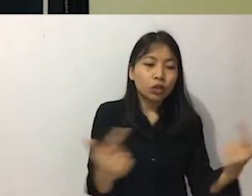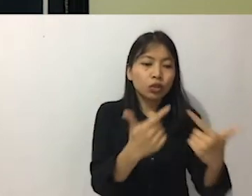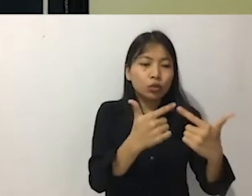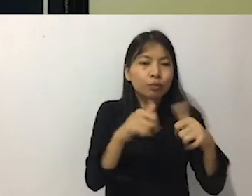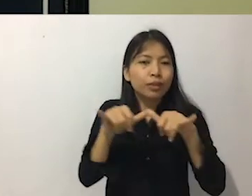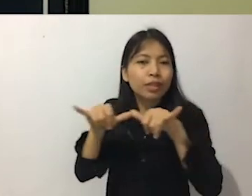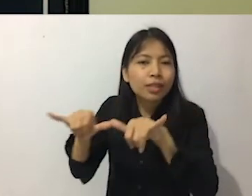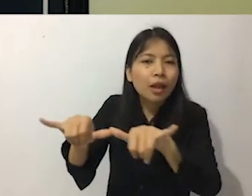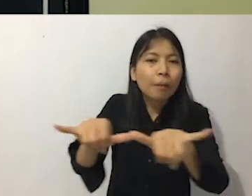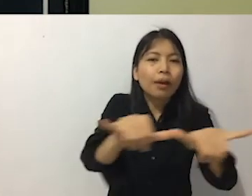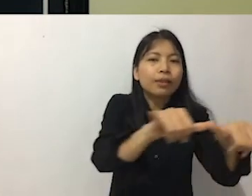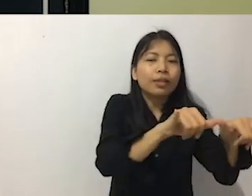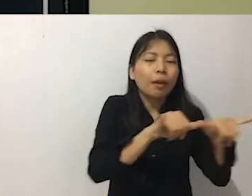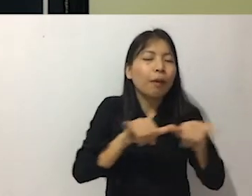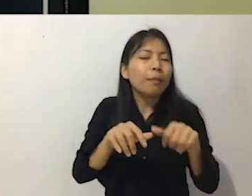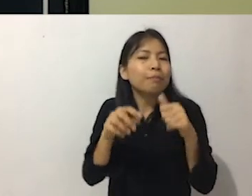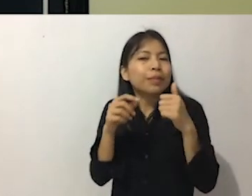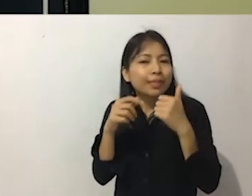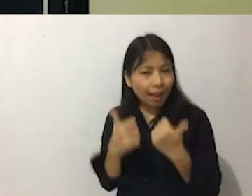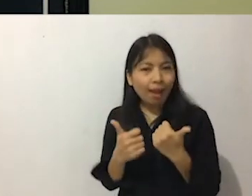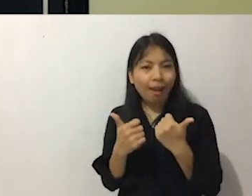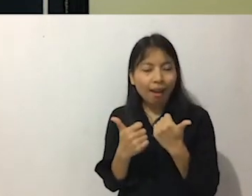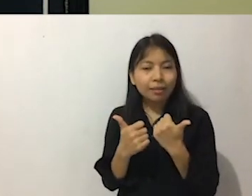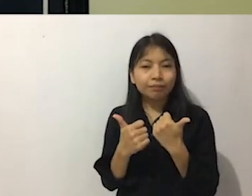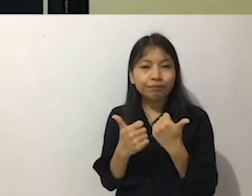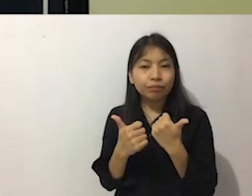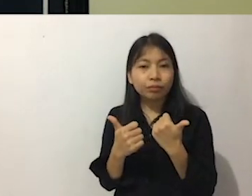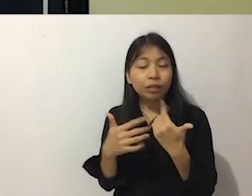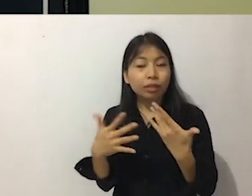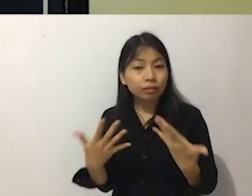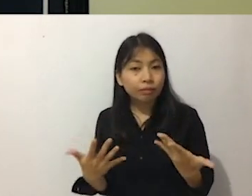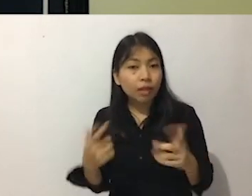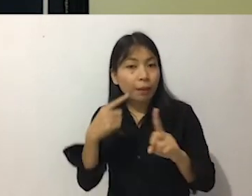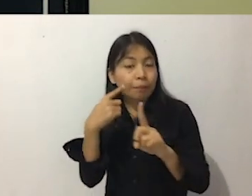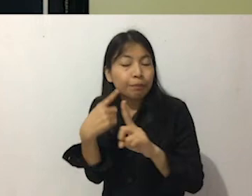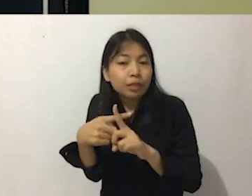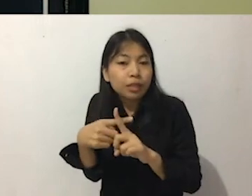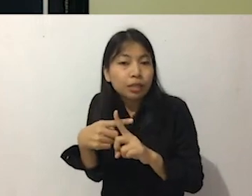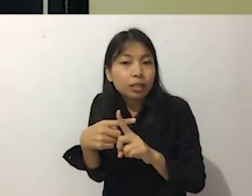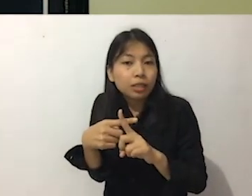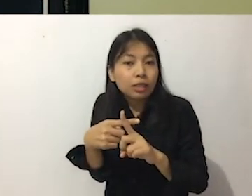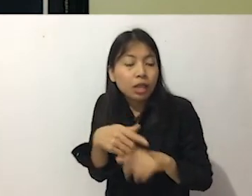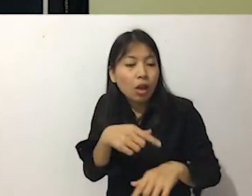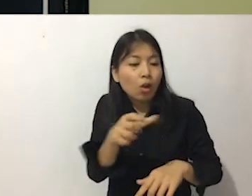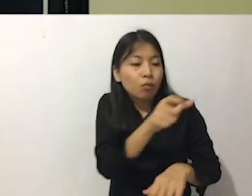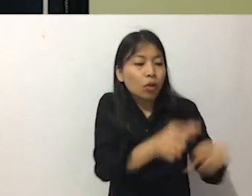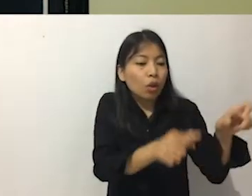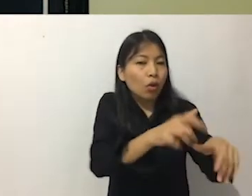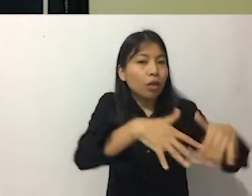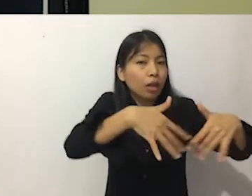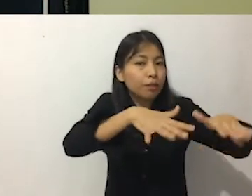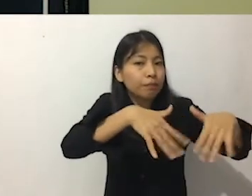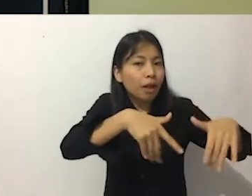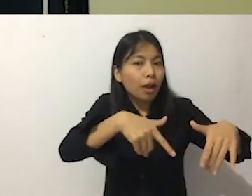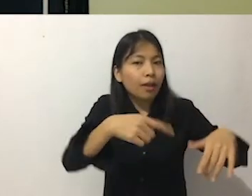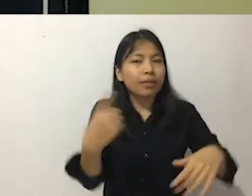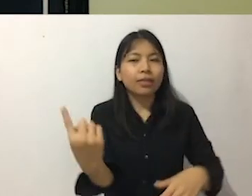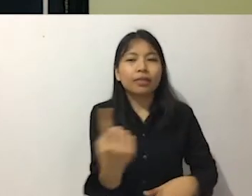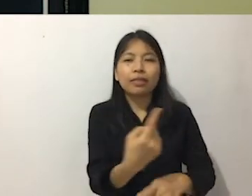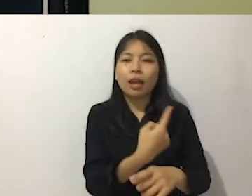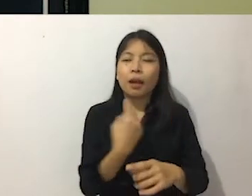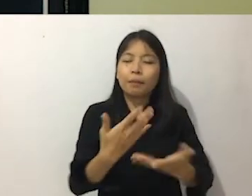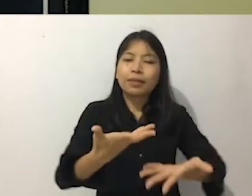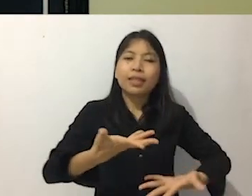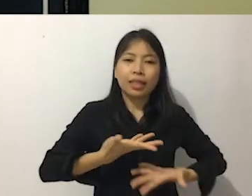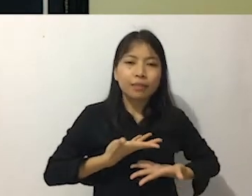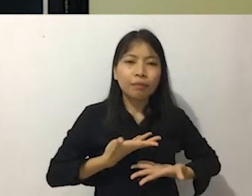dengan teman-teman kami. Juga kami mampu untuk menerima kelemahan-kelemahan teman-teman kami